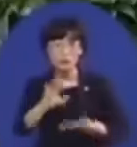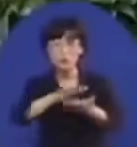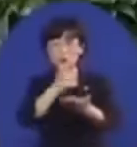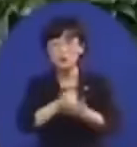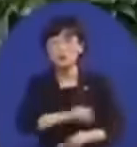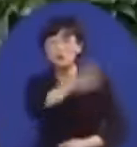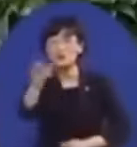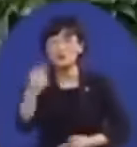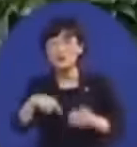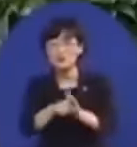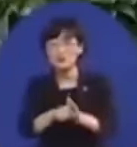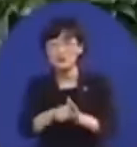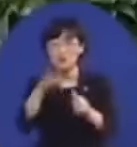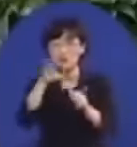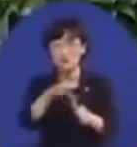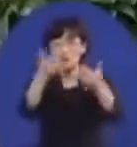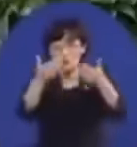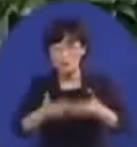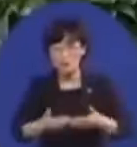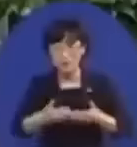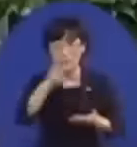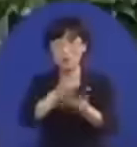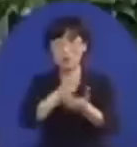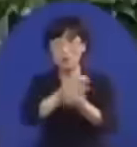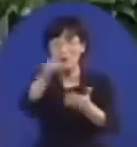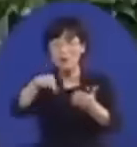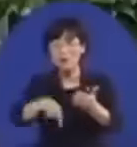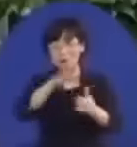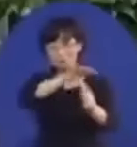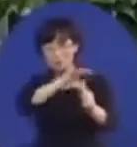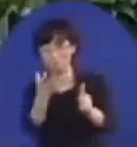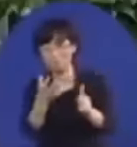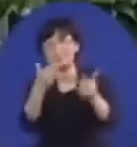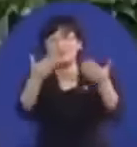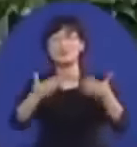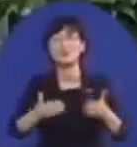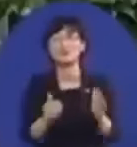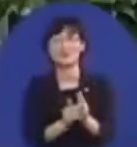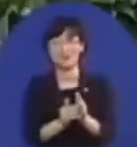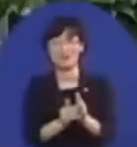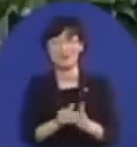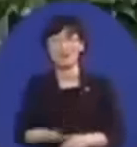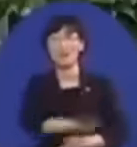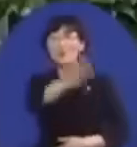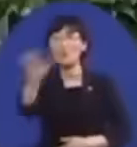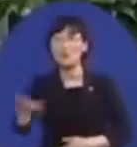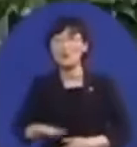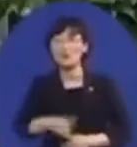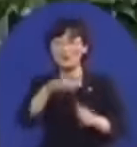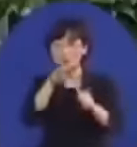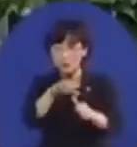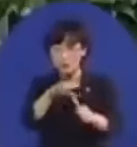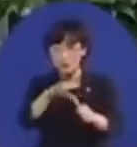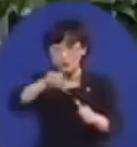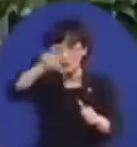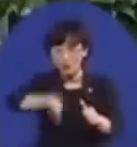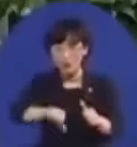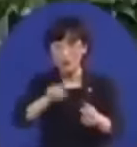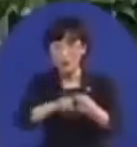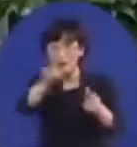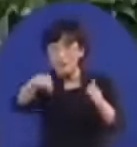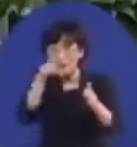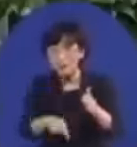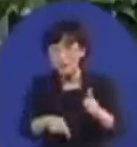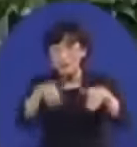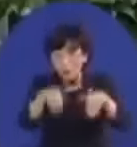저주를 바람하사 율법의 저주에서 우리를 다 해방시켜 주시다. 우리는 저주의 노예가 되지